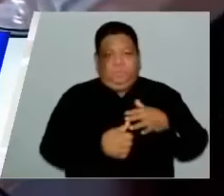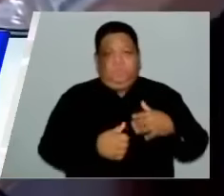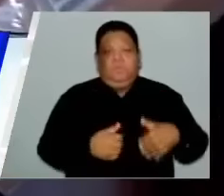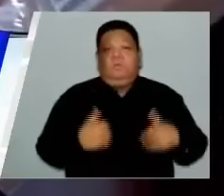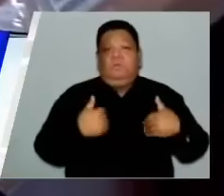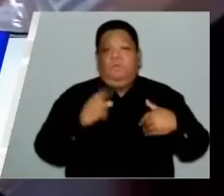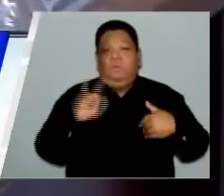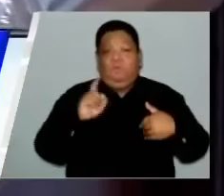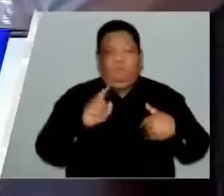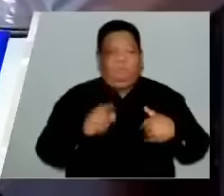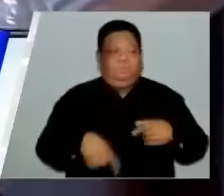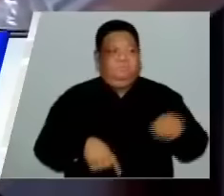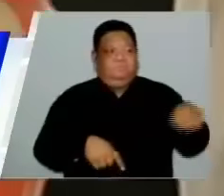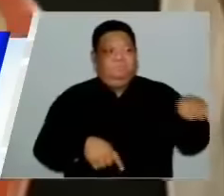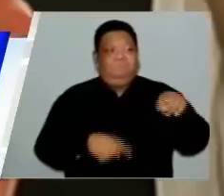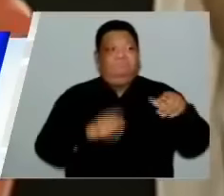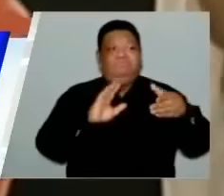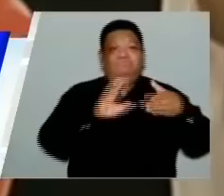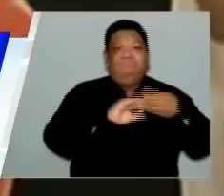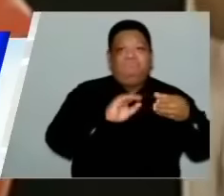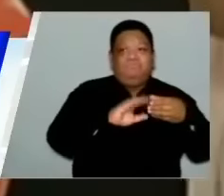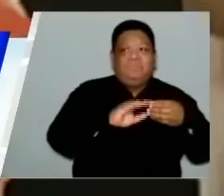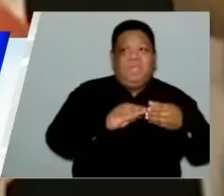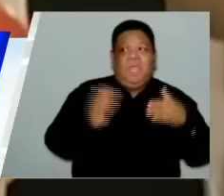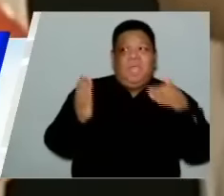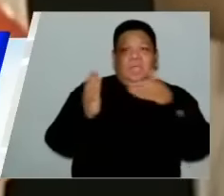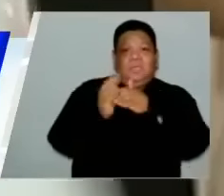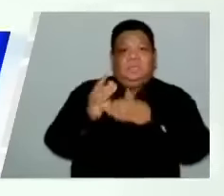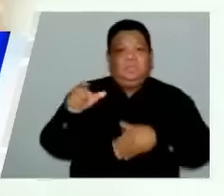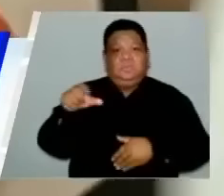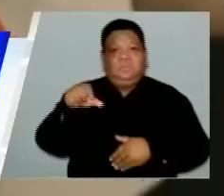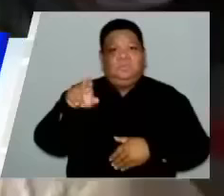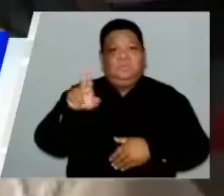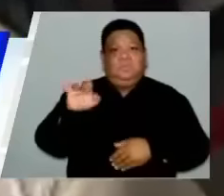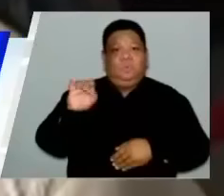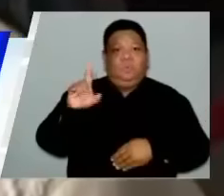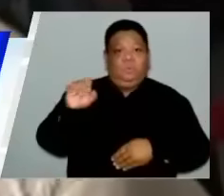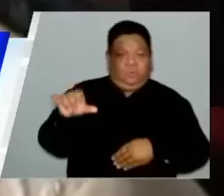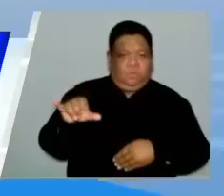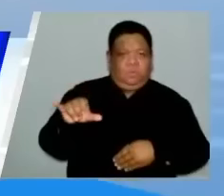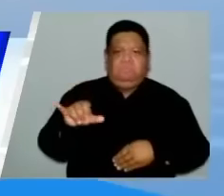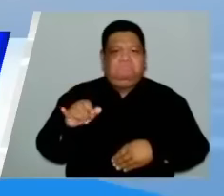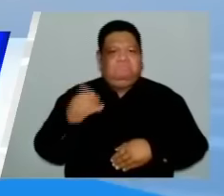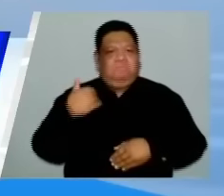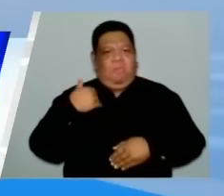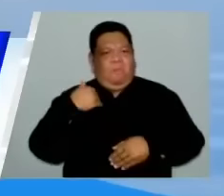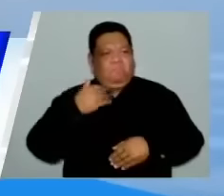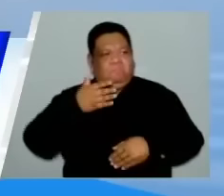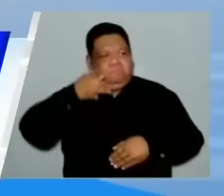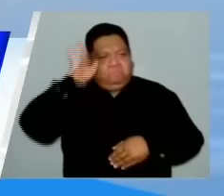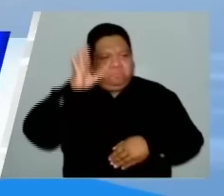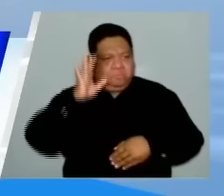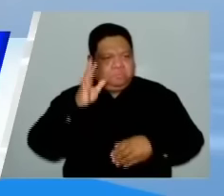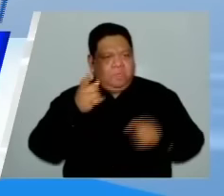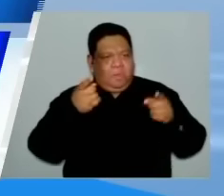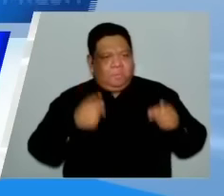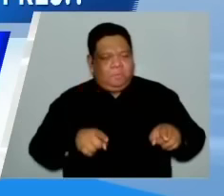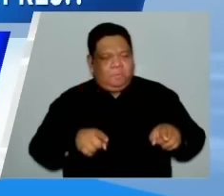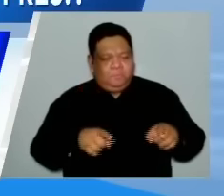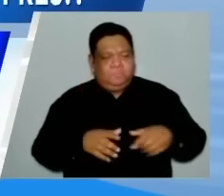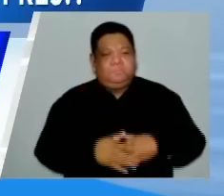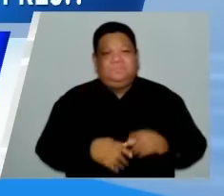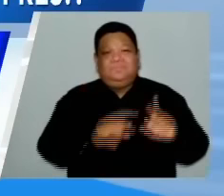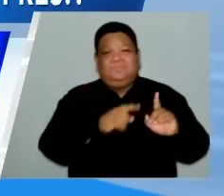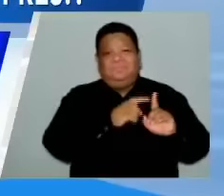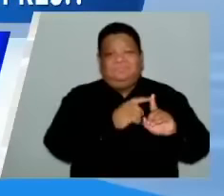Quibuloy. Ayon kay Alias Jackson, lumapit siya sa umano'y kanang kamay ni Quibuloy na tinukoy niya bilang si Enteng Canada para sabihin